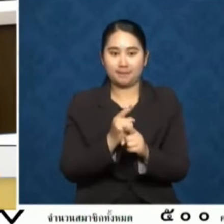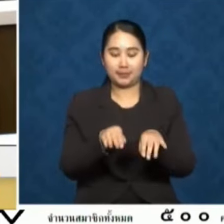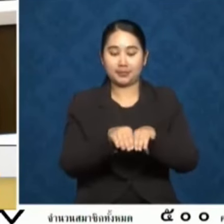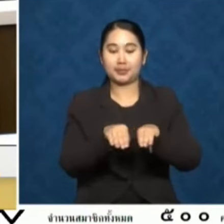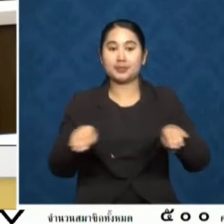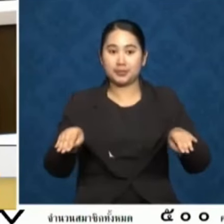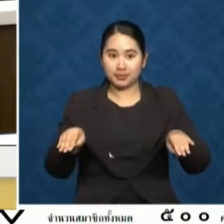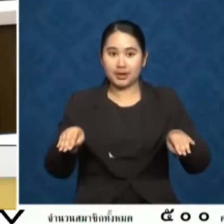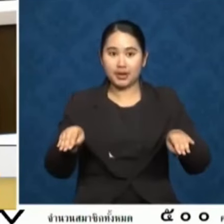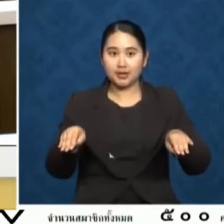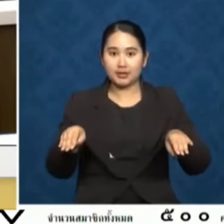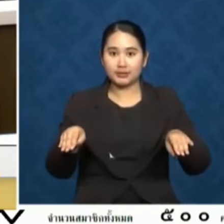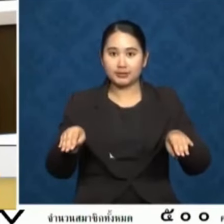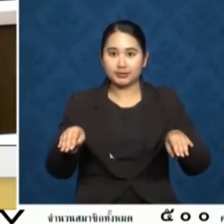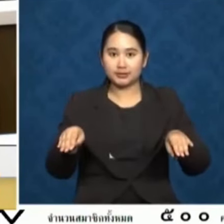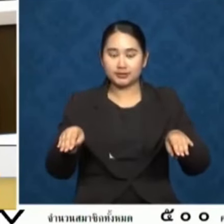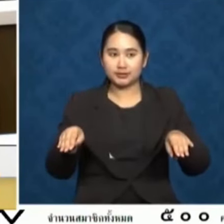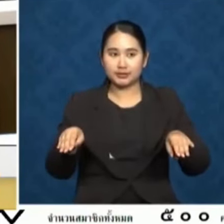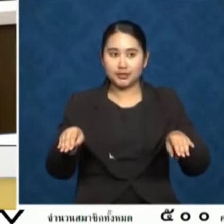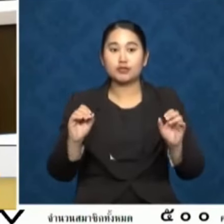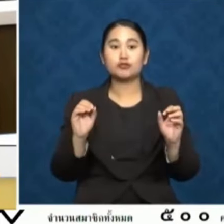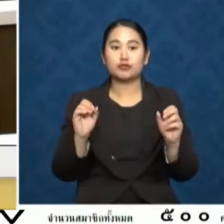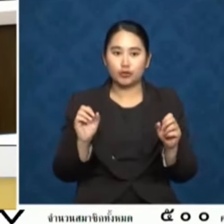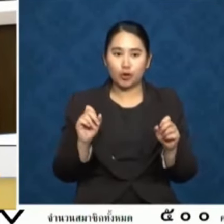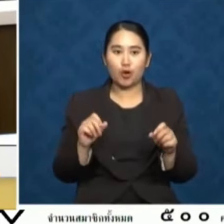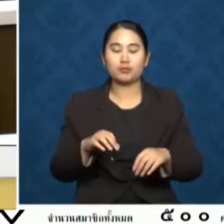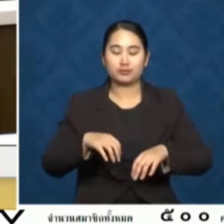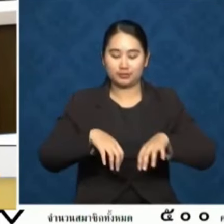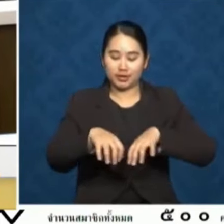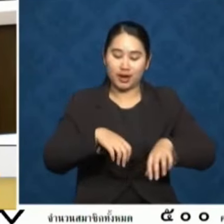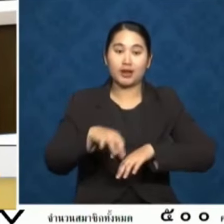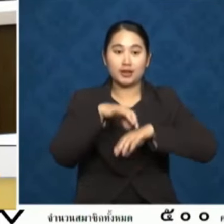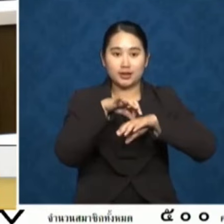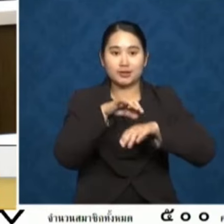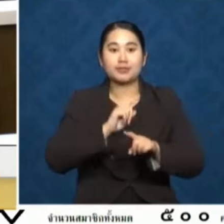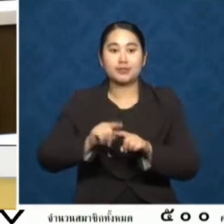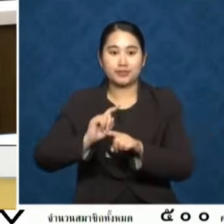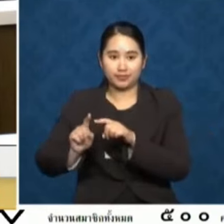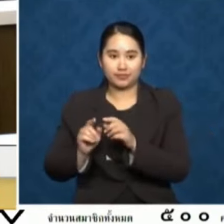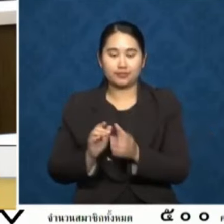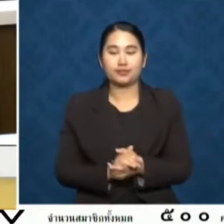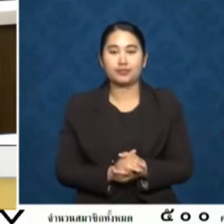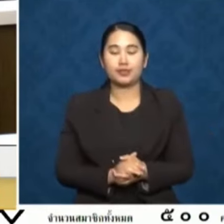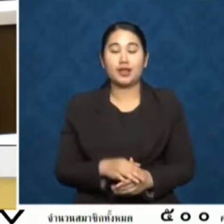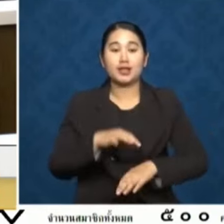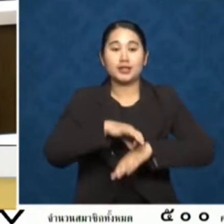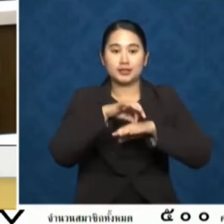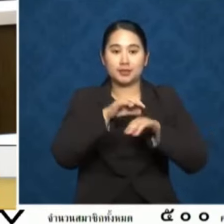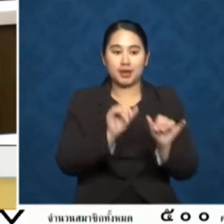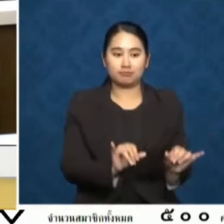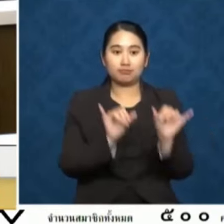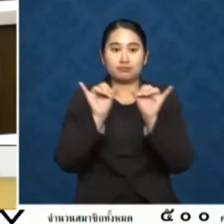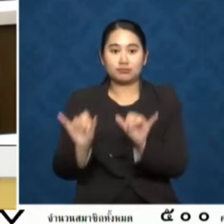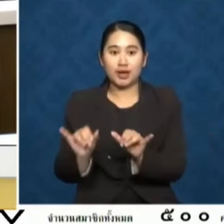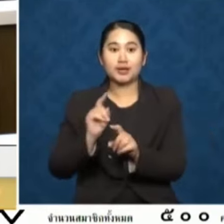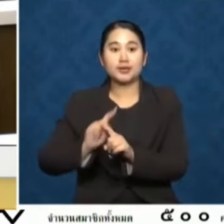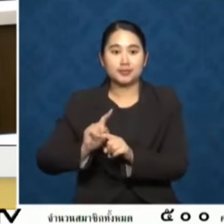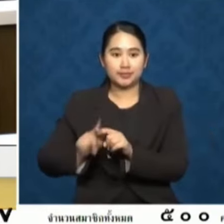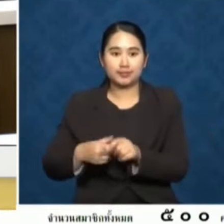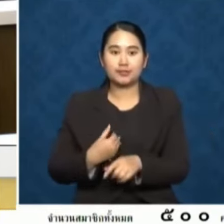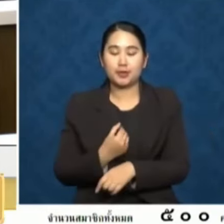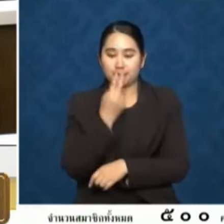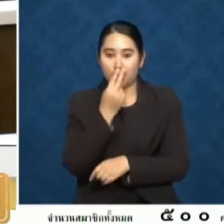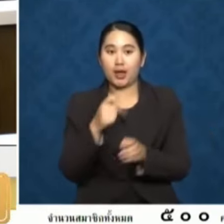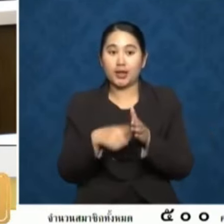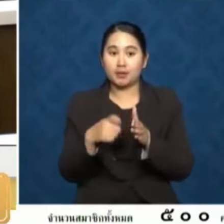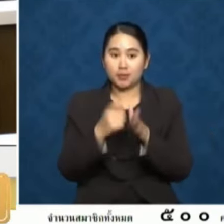านทั่วไปที่เกี่ยวกับการบริหารงานบุคคลส่วนท้องถิ่นนอกจากนี้การโอนข้าราชการและพนักงานส่วนท้องถิ่นกรณีที่มีเห